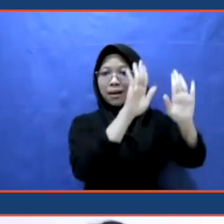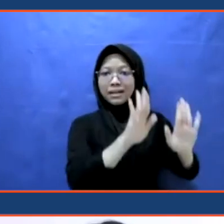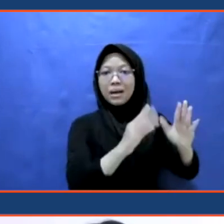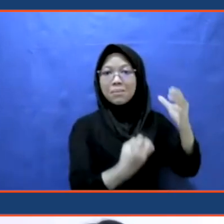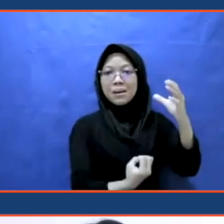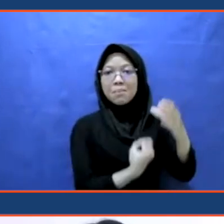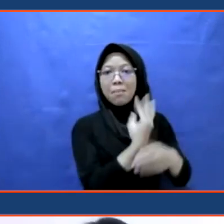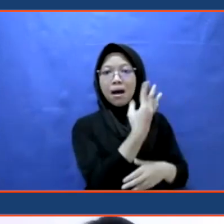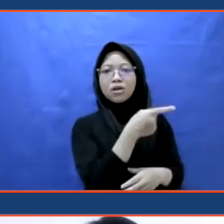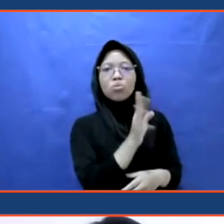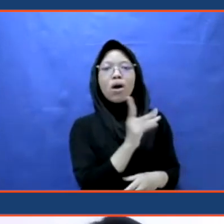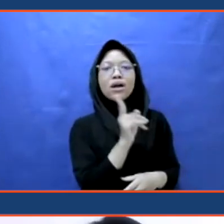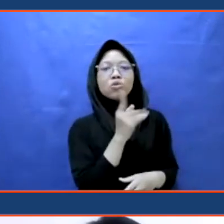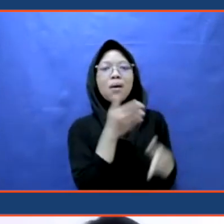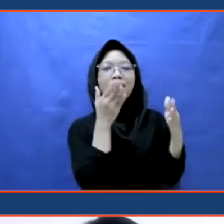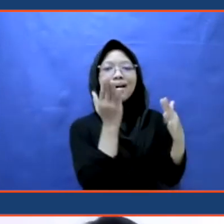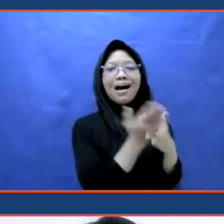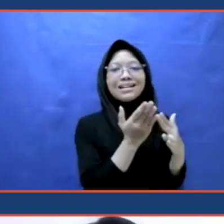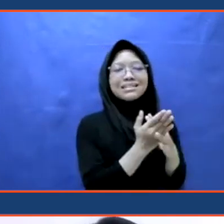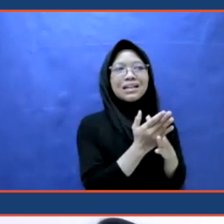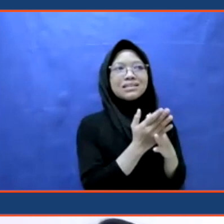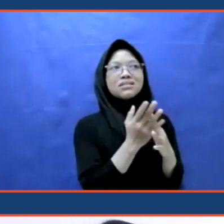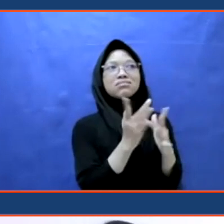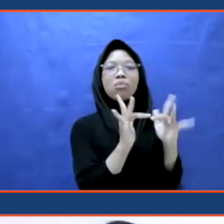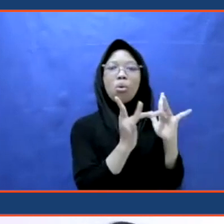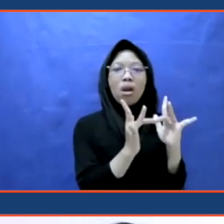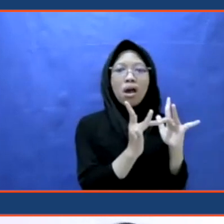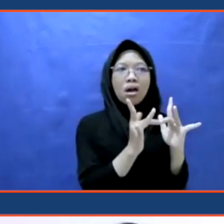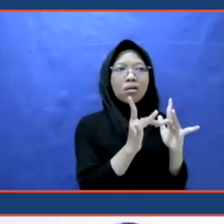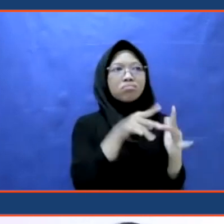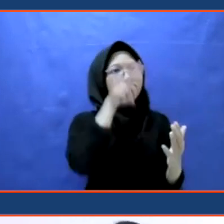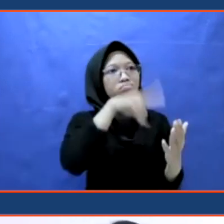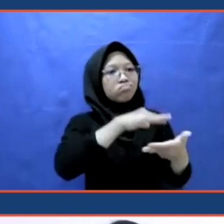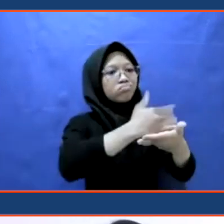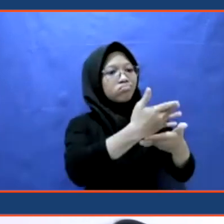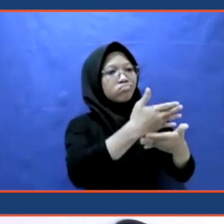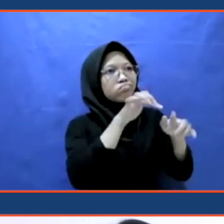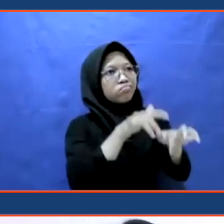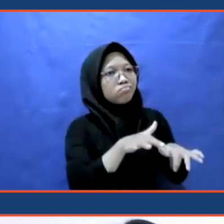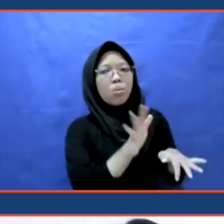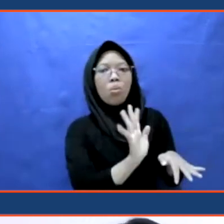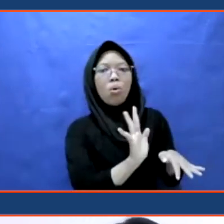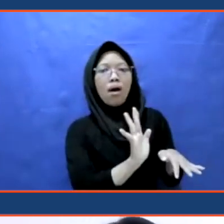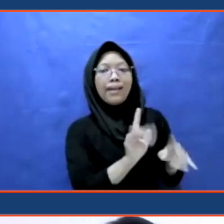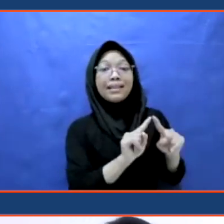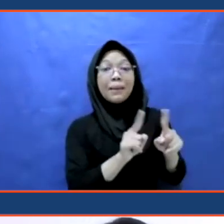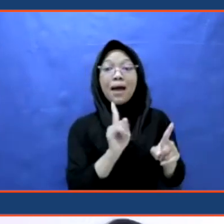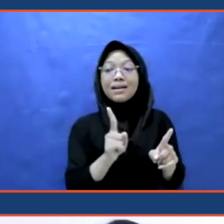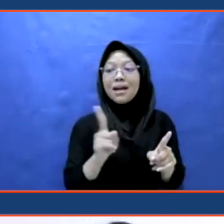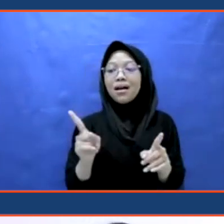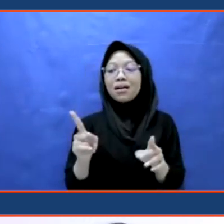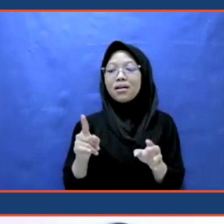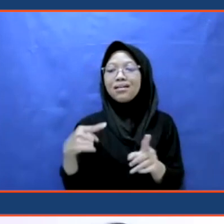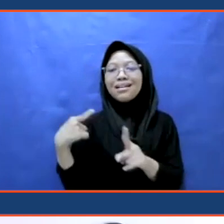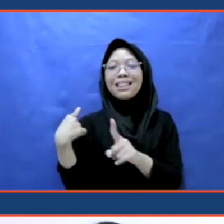secara digital yang tapi juga bisa secara fisik itu yang jadi karena ada tekstil book Dan juga anda